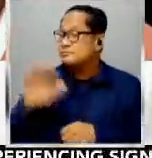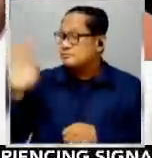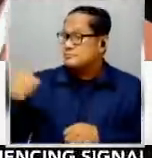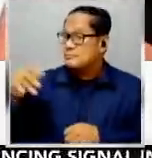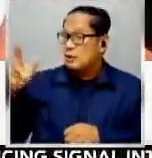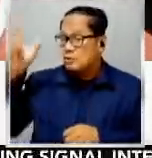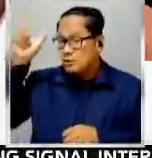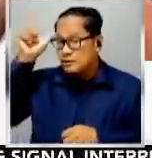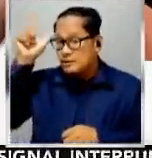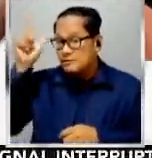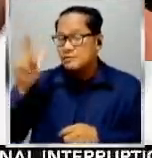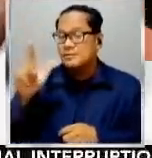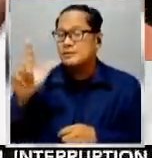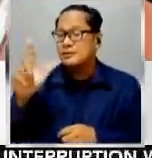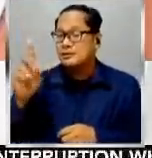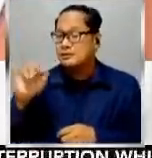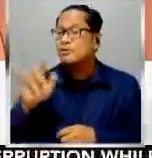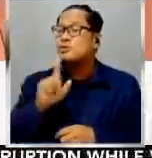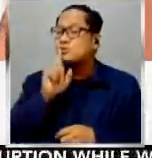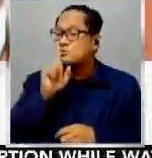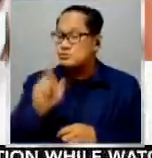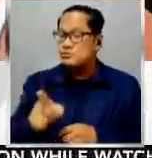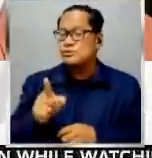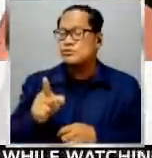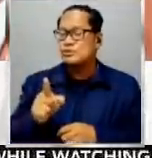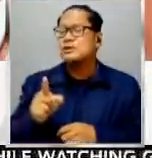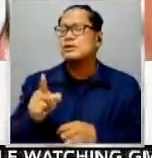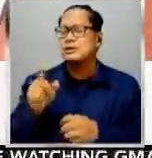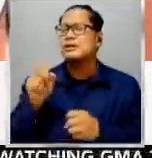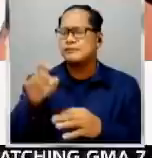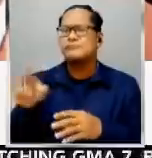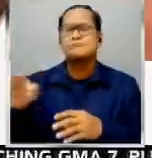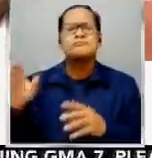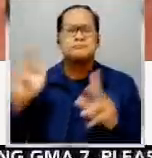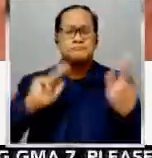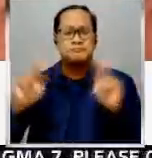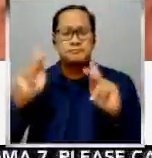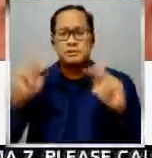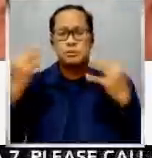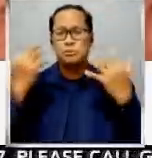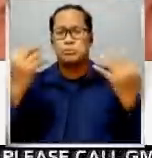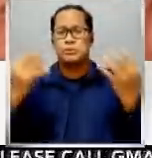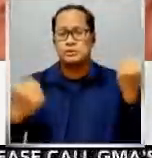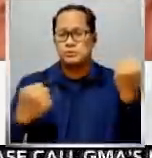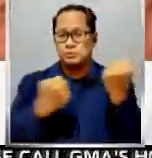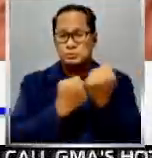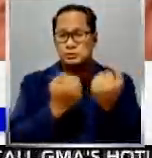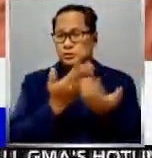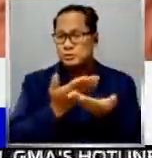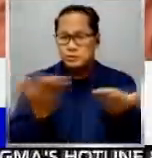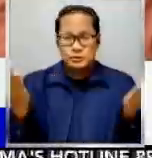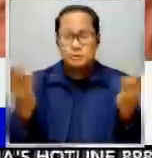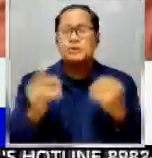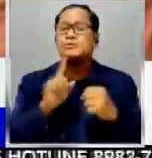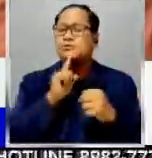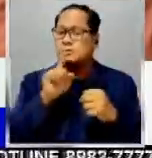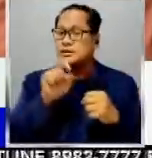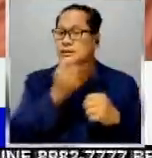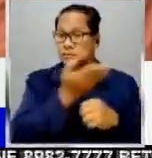yung sumuporta sa'yo ng sambayan ng Pilipino, I think silang dapat mong pasalamatan kaya ka